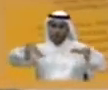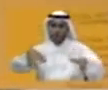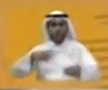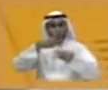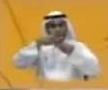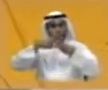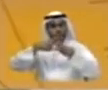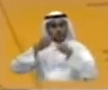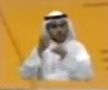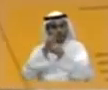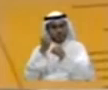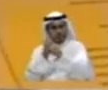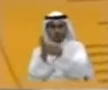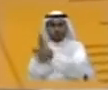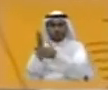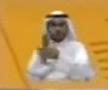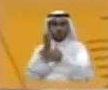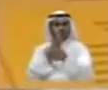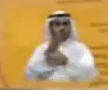وإحنا طبعا بهذه القرية